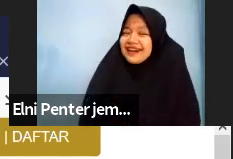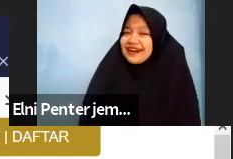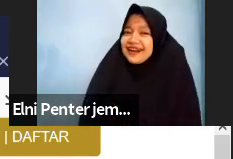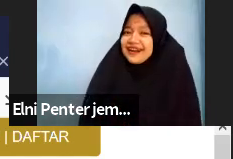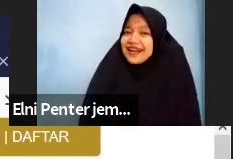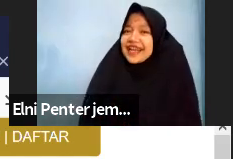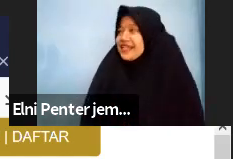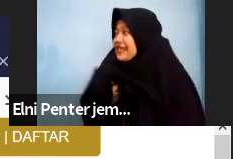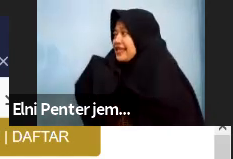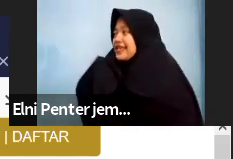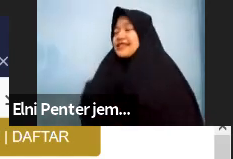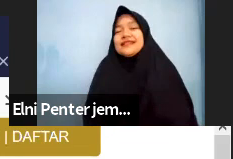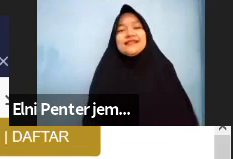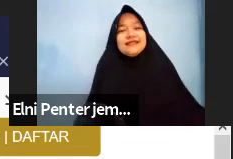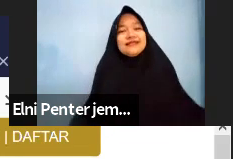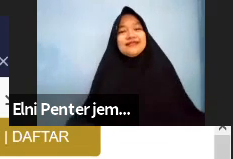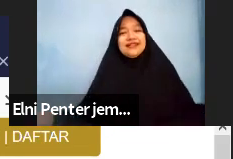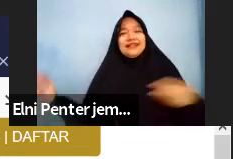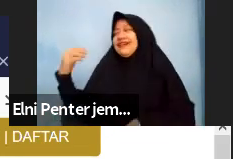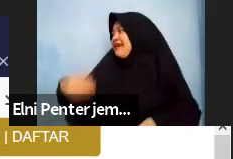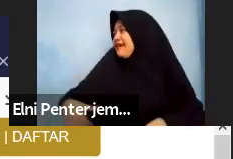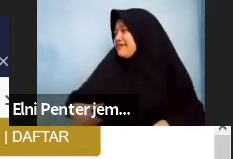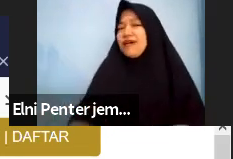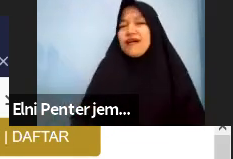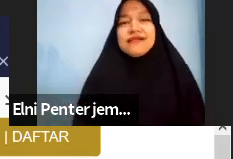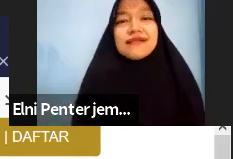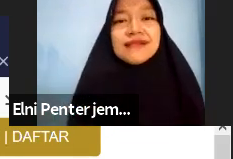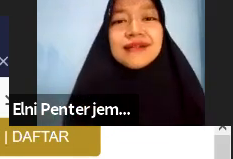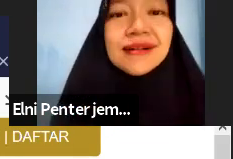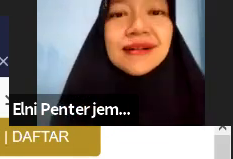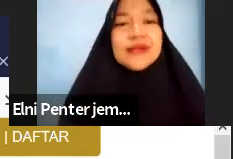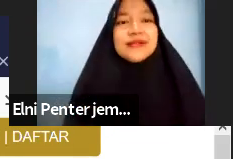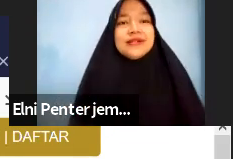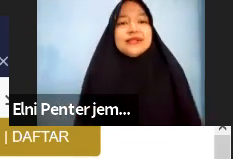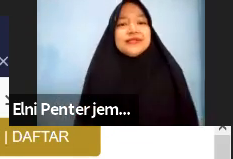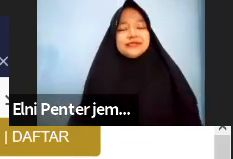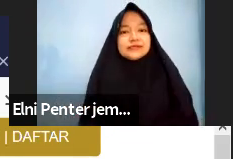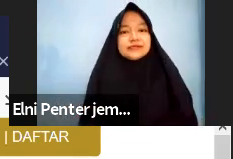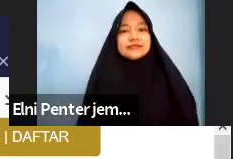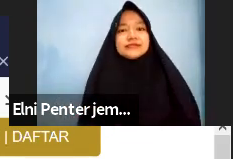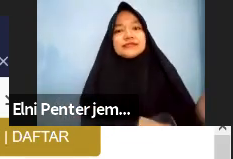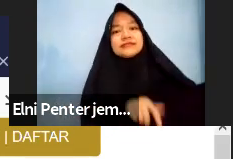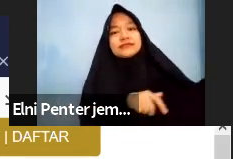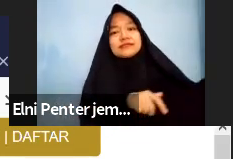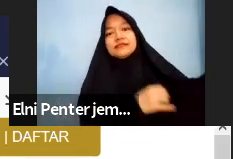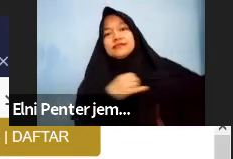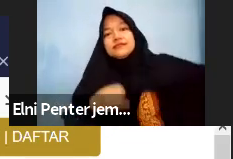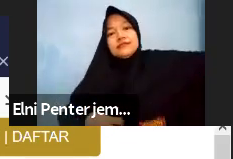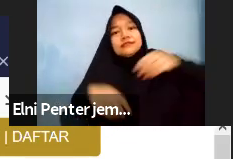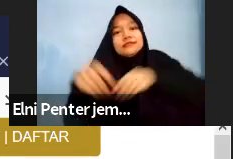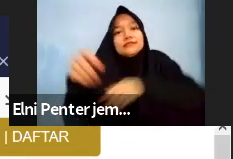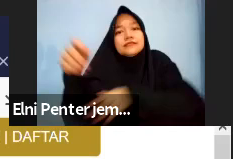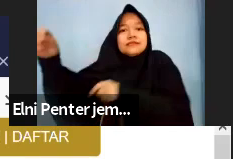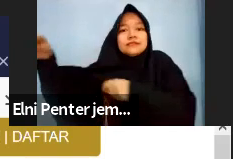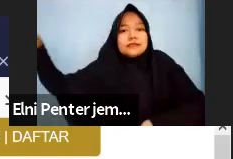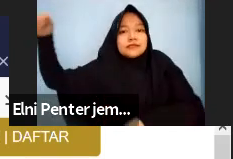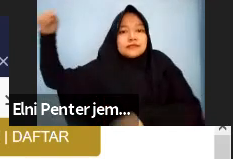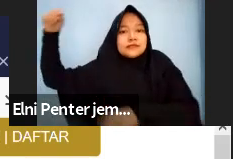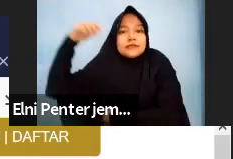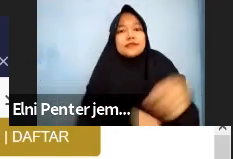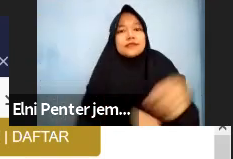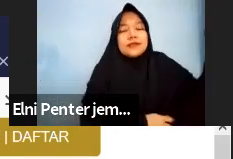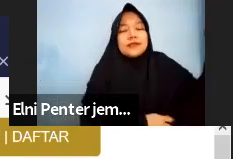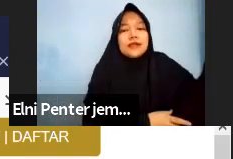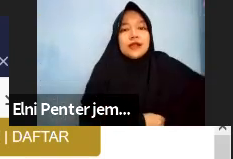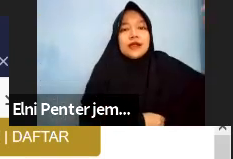daerah berkumpul dalam satu komunitas jadi ini posisinya ada di kantin kelas